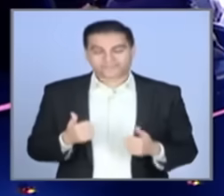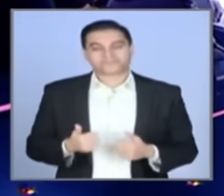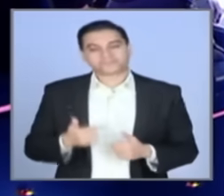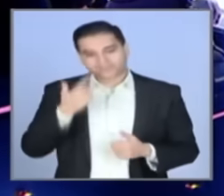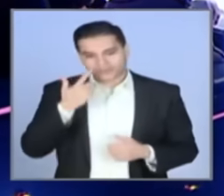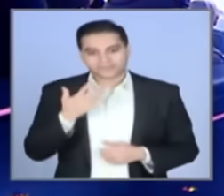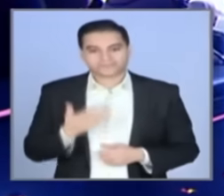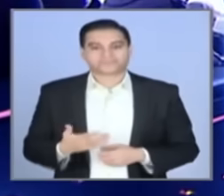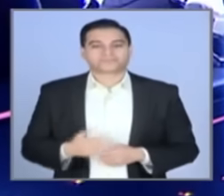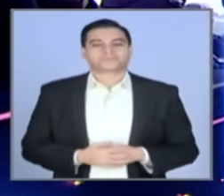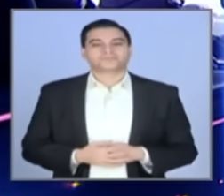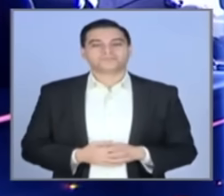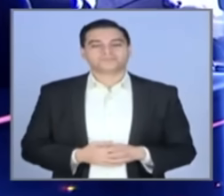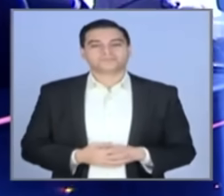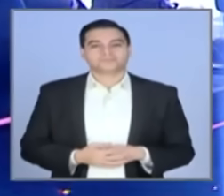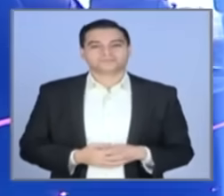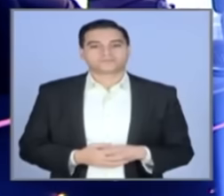الأول،